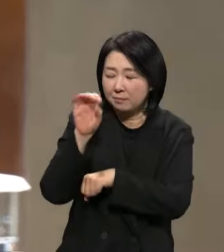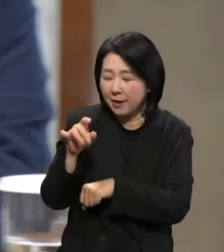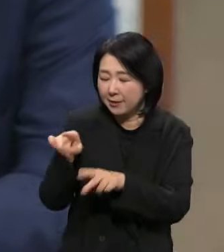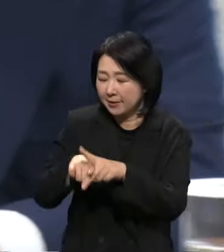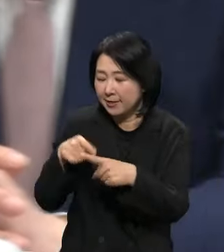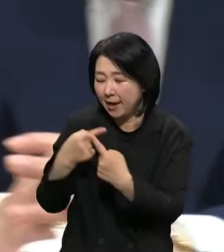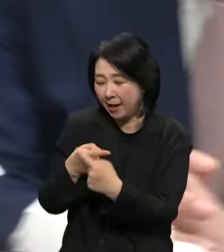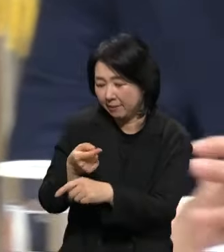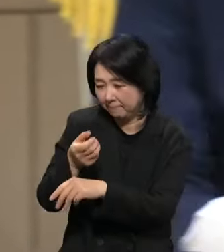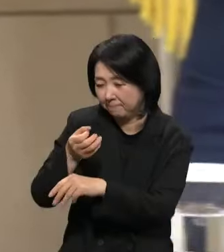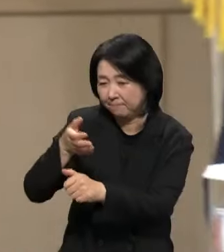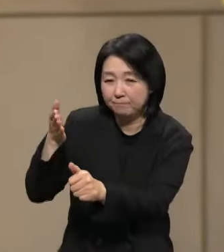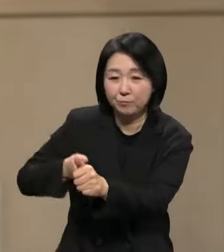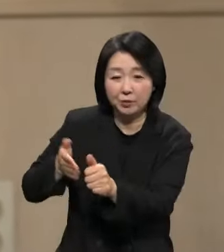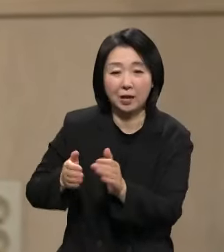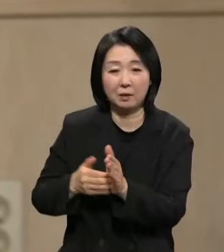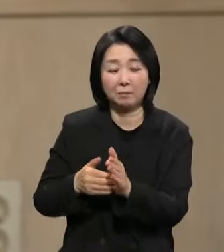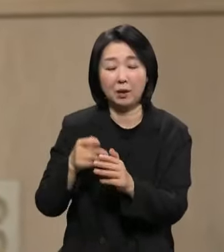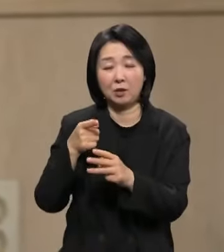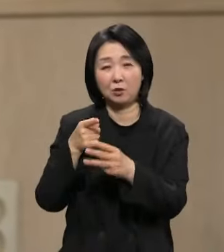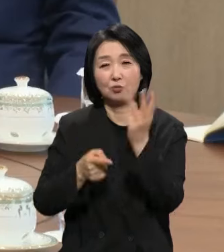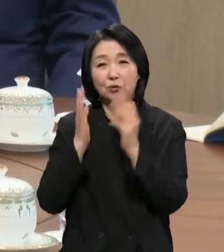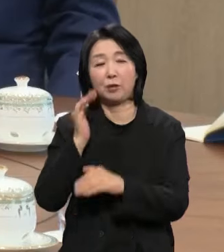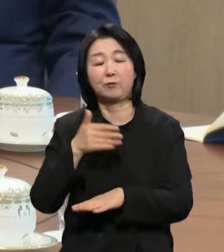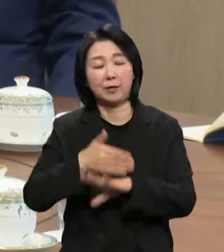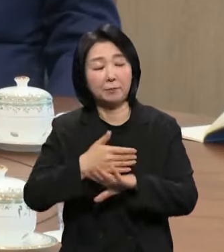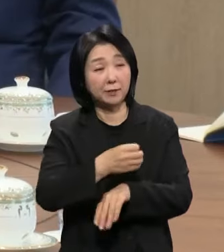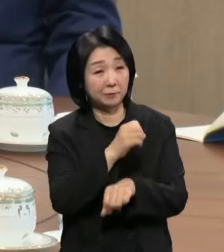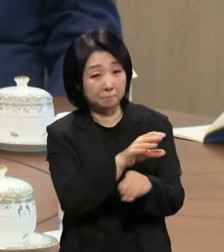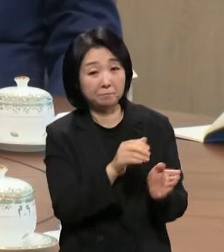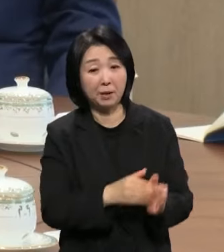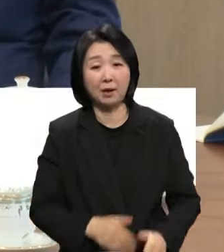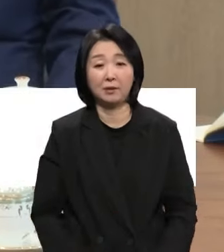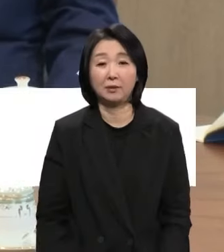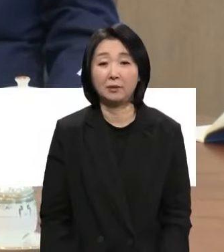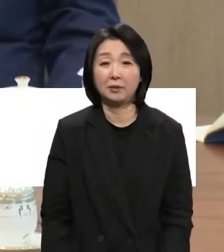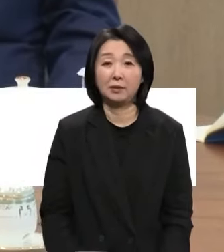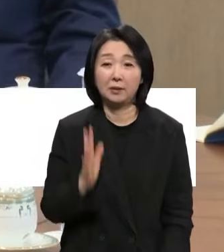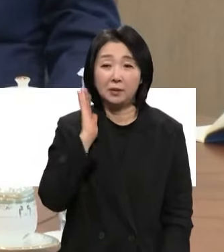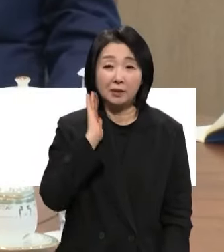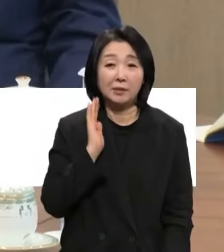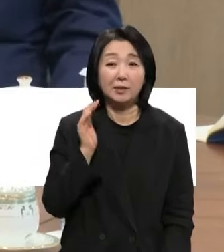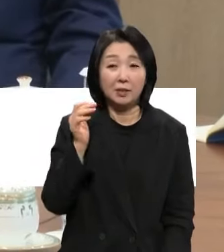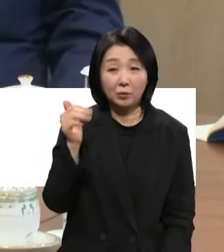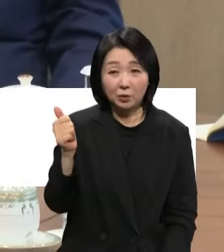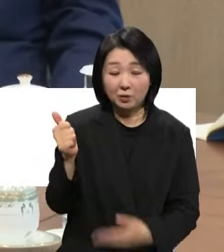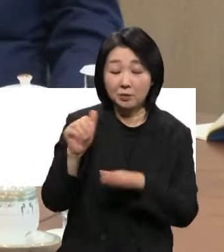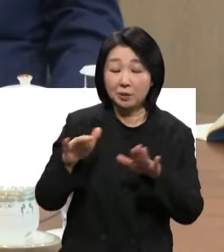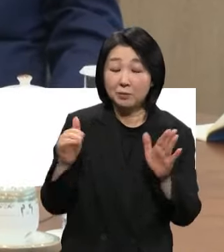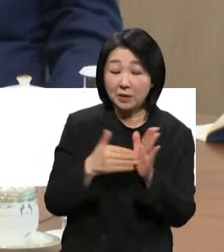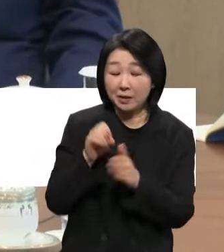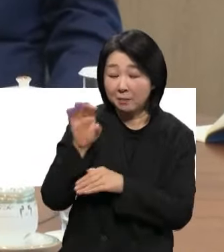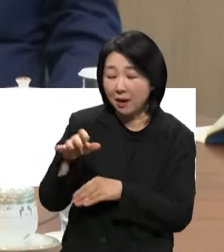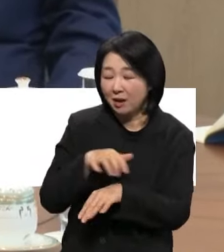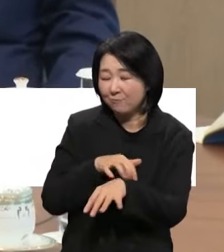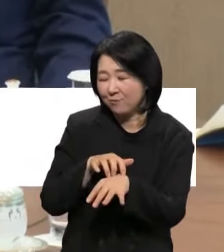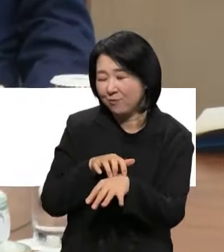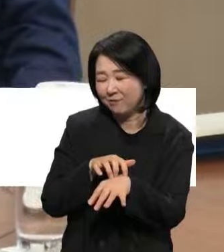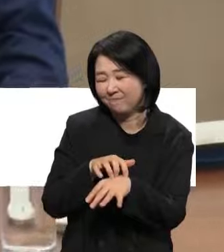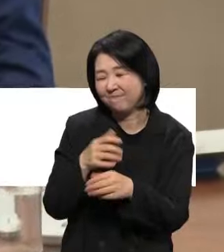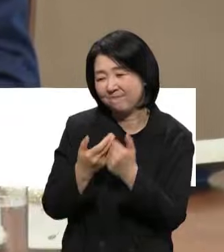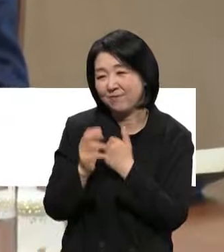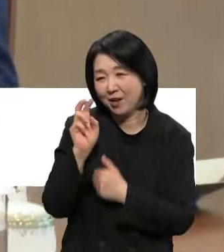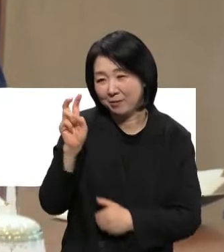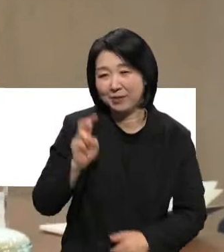양해를 구했고 윤 대통령은 감사하다고 했습니다. 대통령이 지금까지 제가 말씀드린 거 상당히 불편하실 수 있을 것